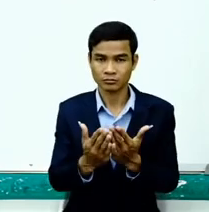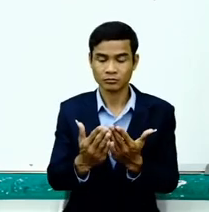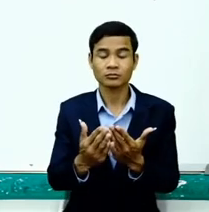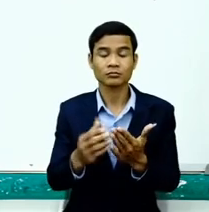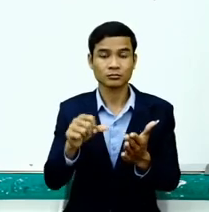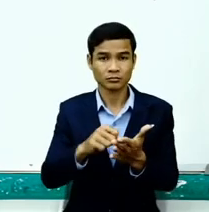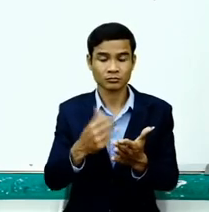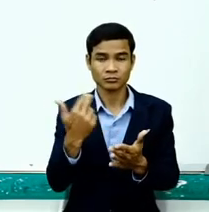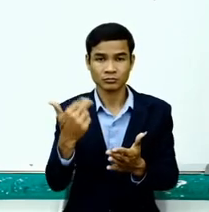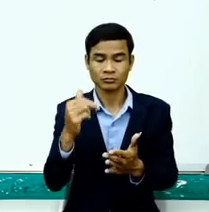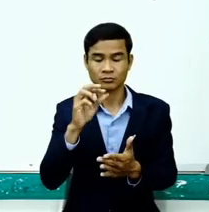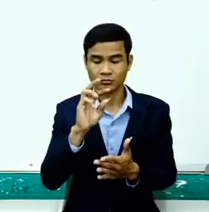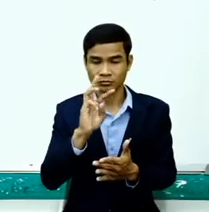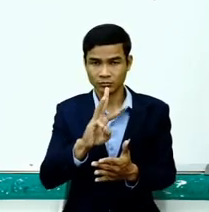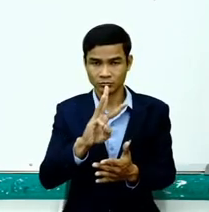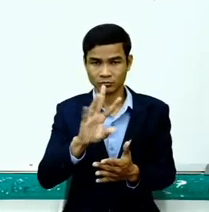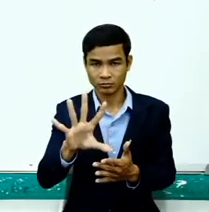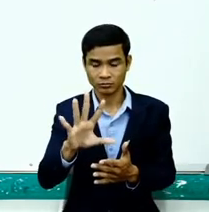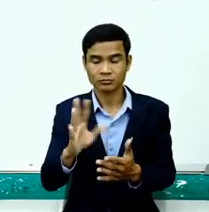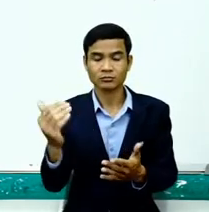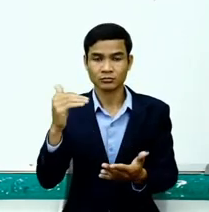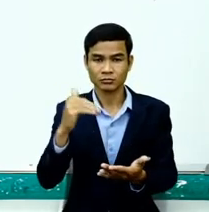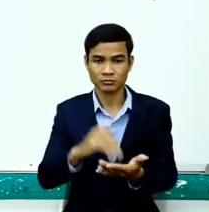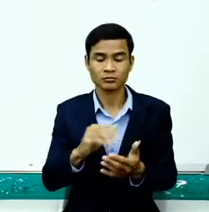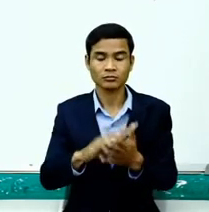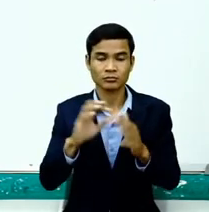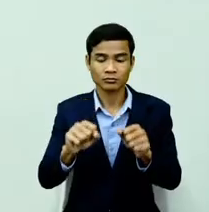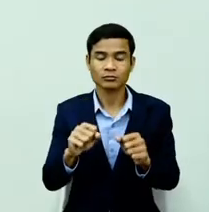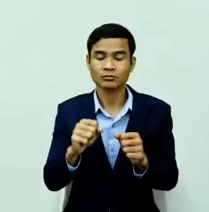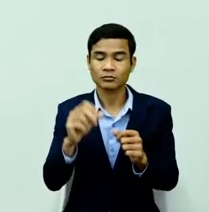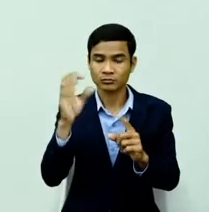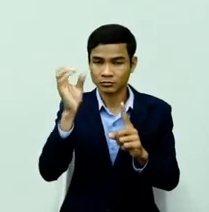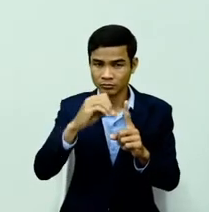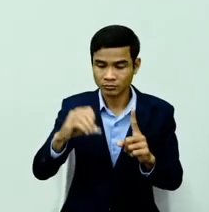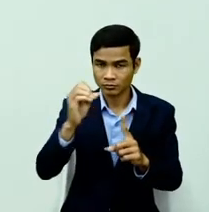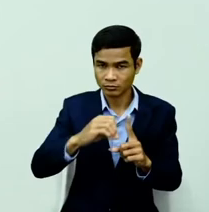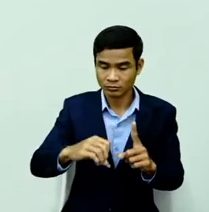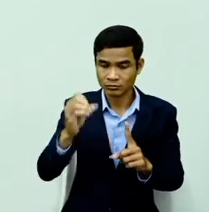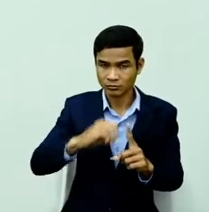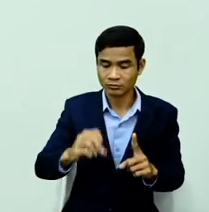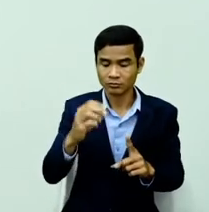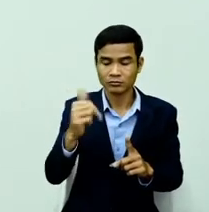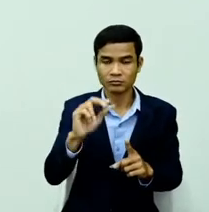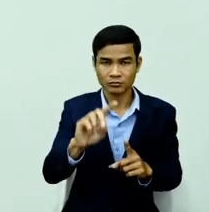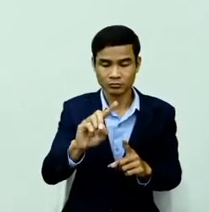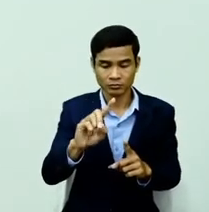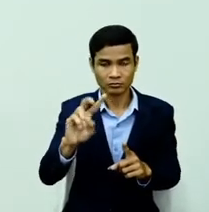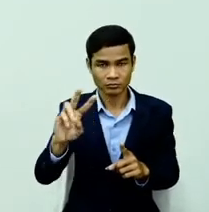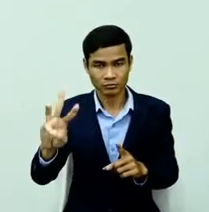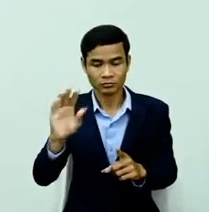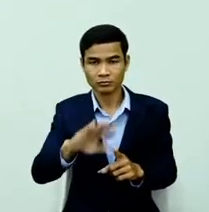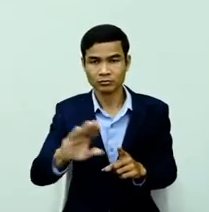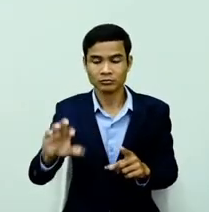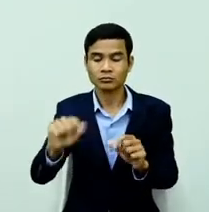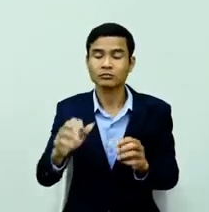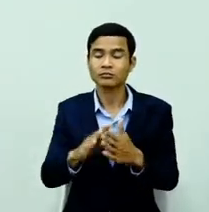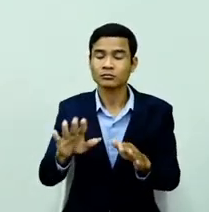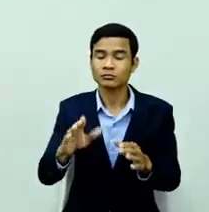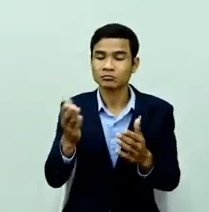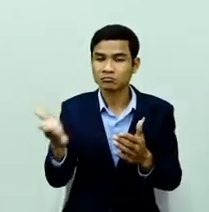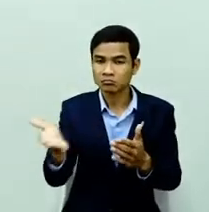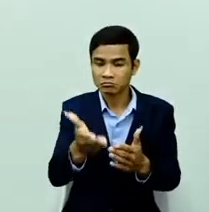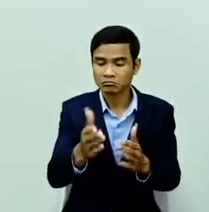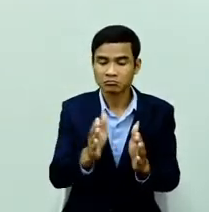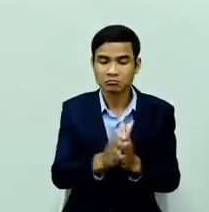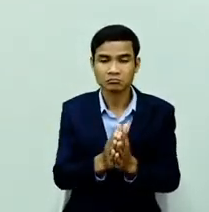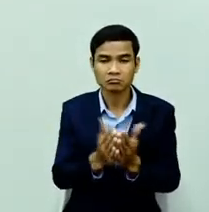ចំពោះកូនដែលមានសិភៅសិក្សាកូនកូនយកសិភៅសិក្សាកូនរបស់កូនមកហើយបើកមកទំព័រទី 38 កូនត្រូវចូលរួមអានលបះទាំង 3 នេះណាកូនលបះទី 1 លបះទី 2